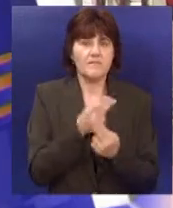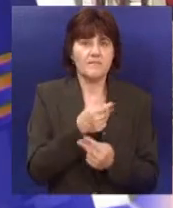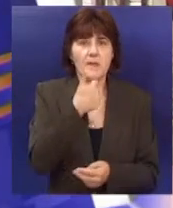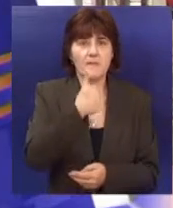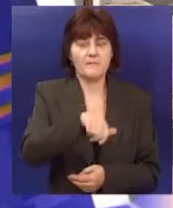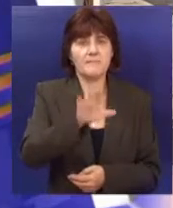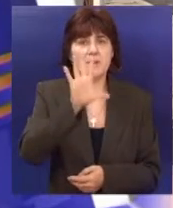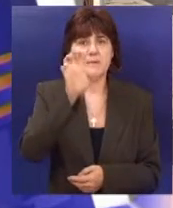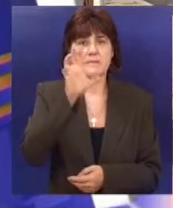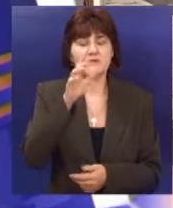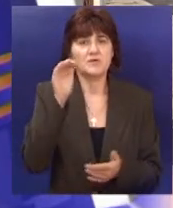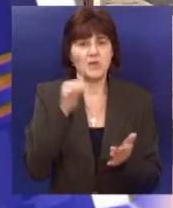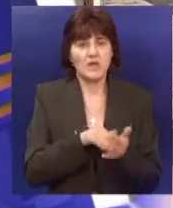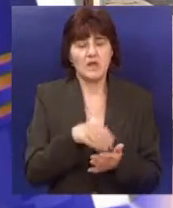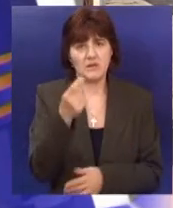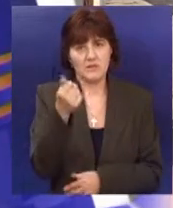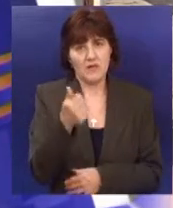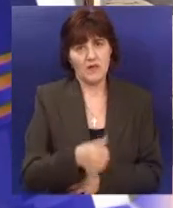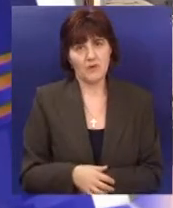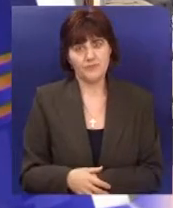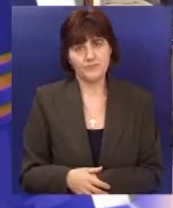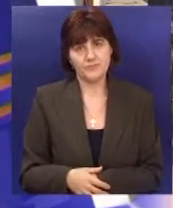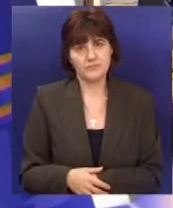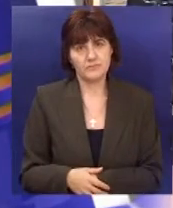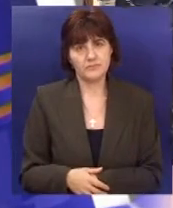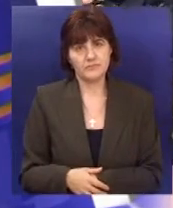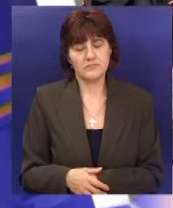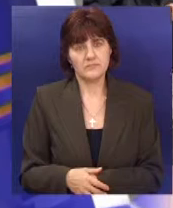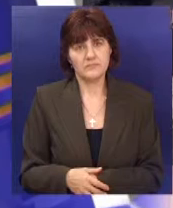je koštala 1.500.000 dinara.